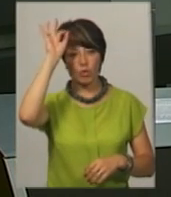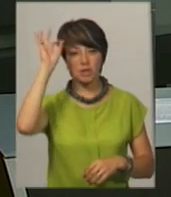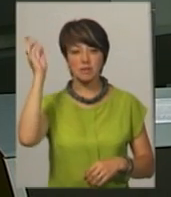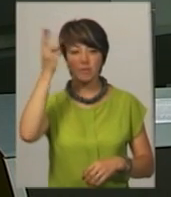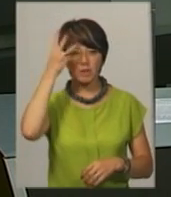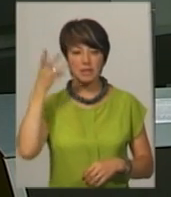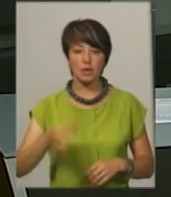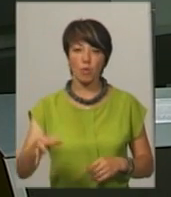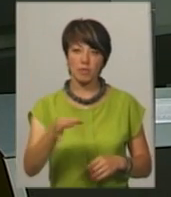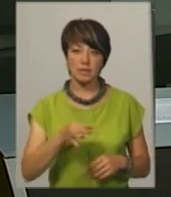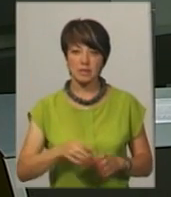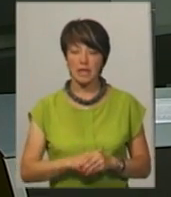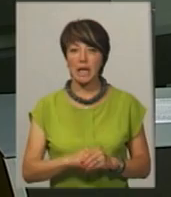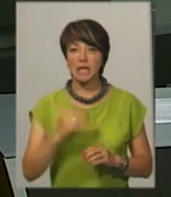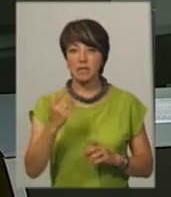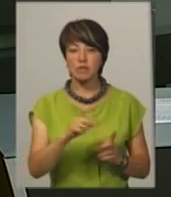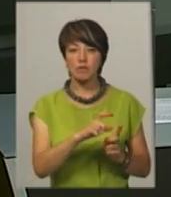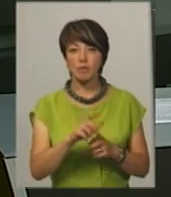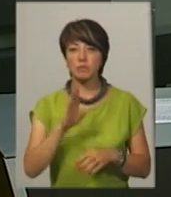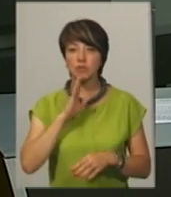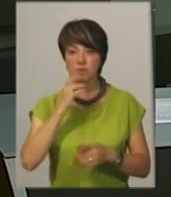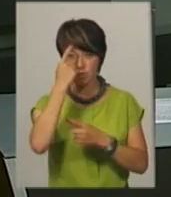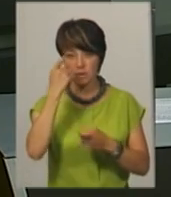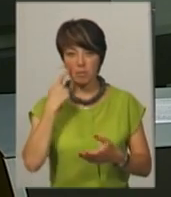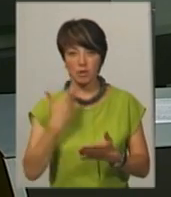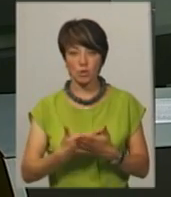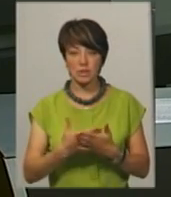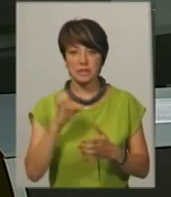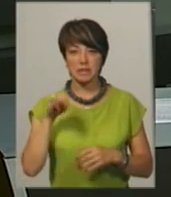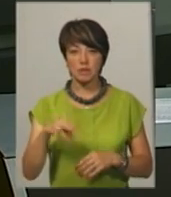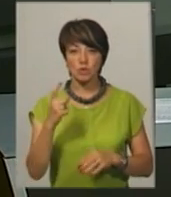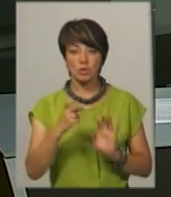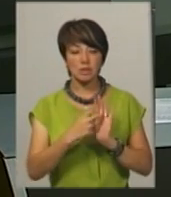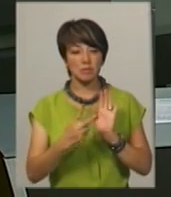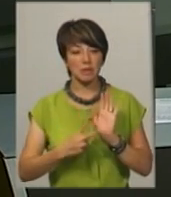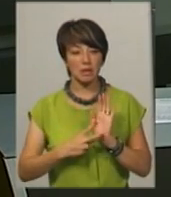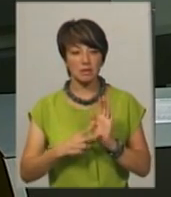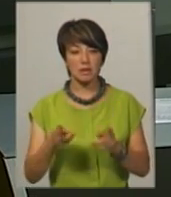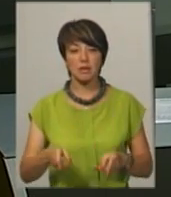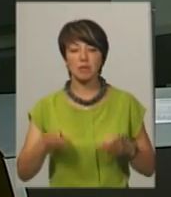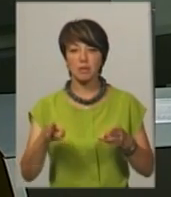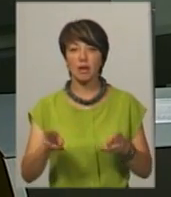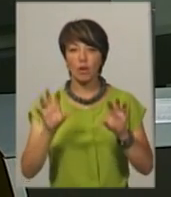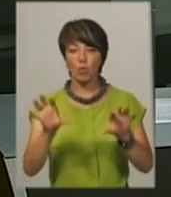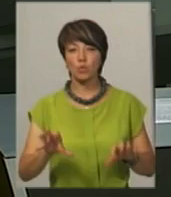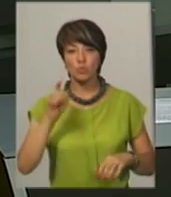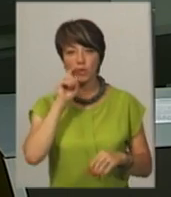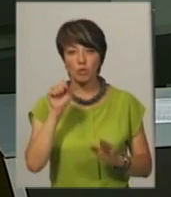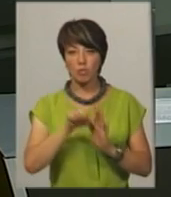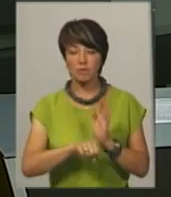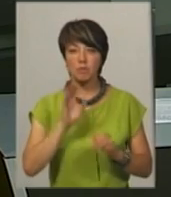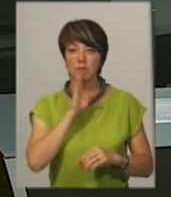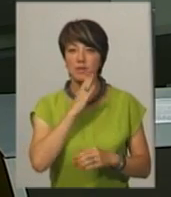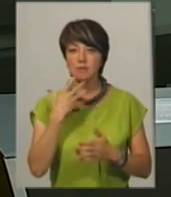в області Інна Глега. За її словами, жінці оголосили підозру за статтею 117 Кримінального кодексу України – вбивство